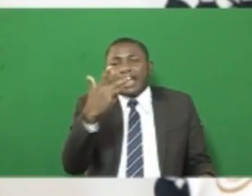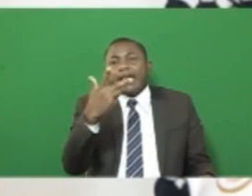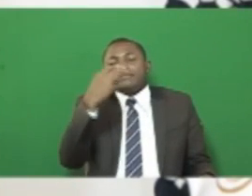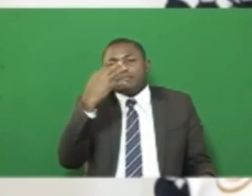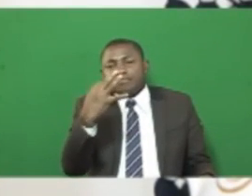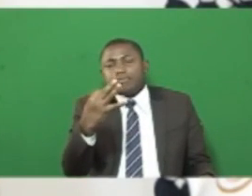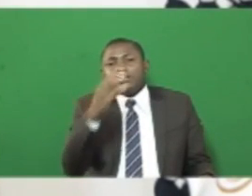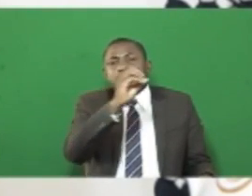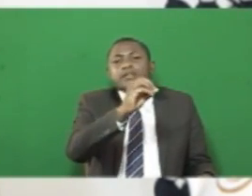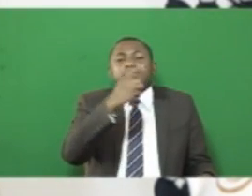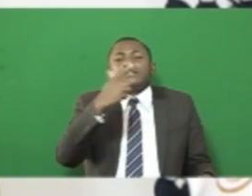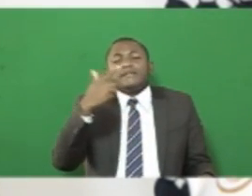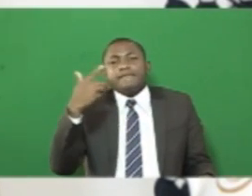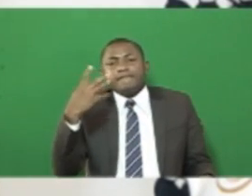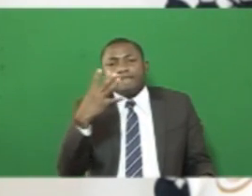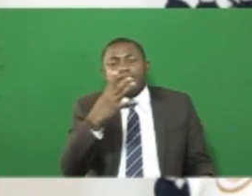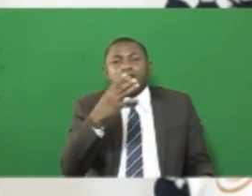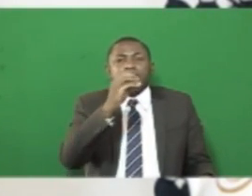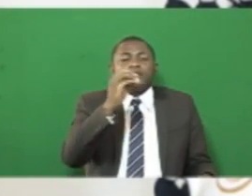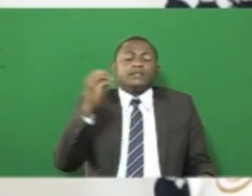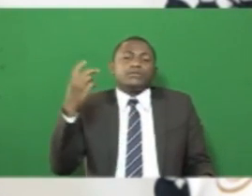073 283 0774